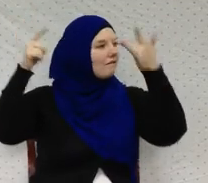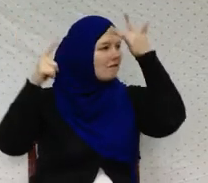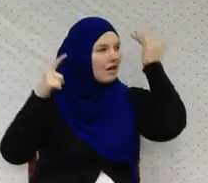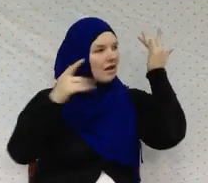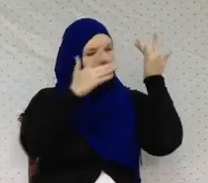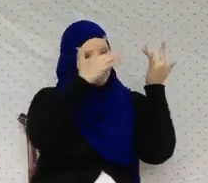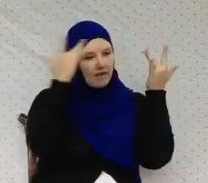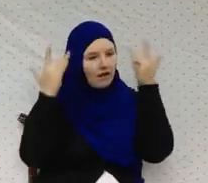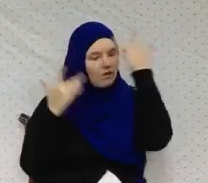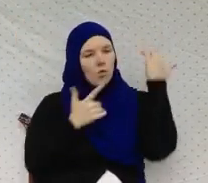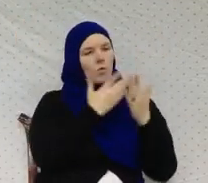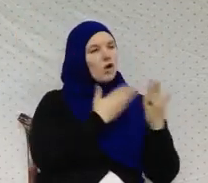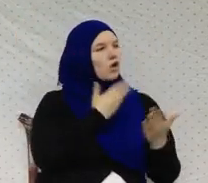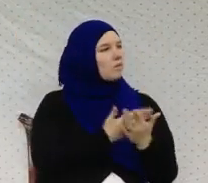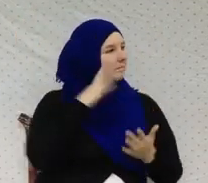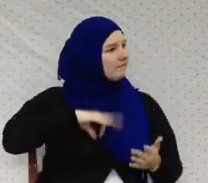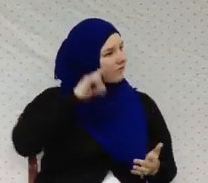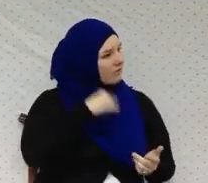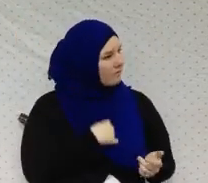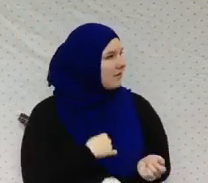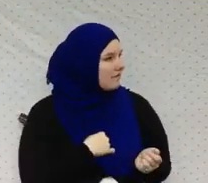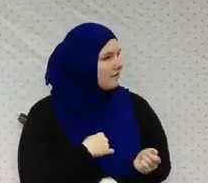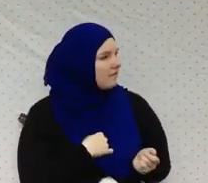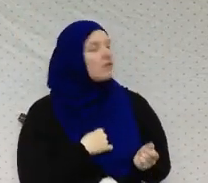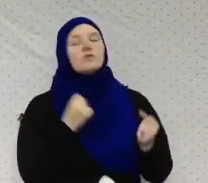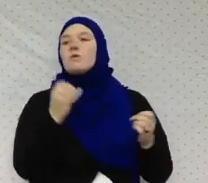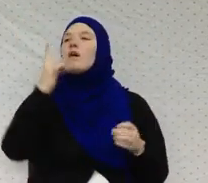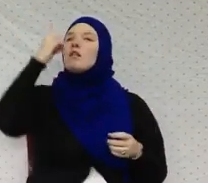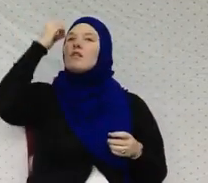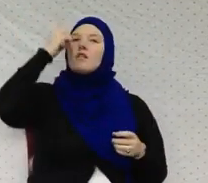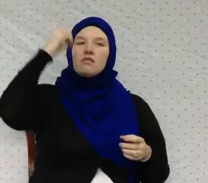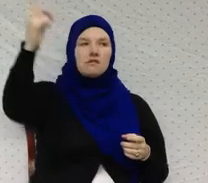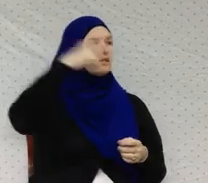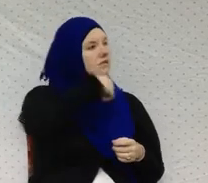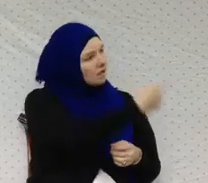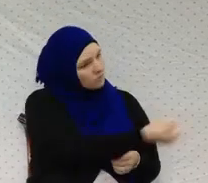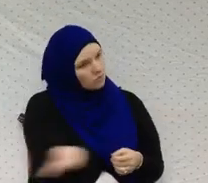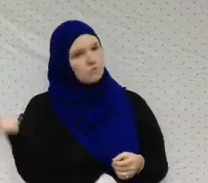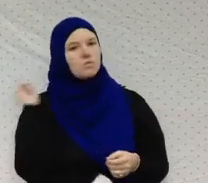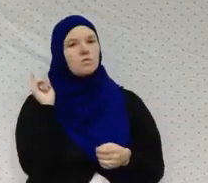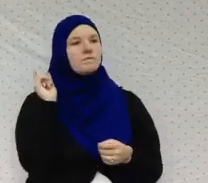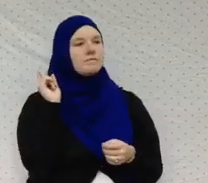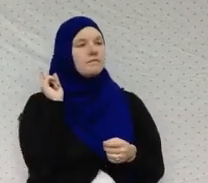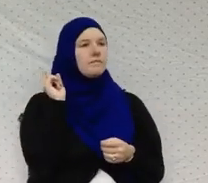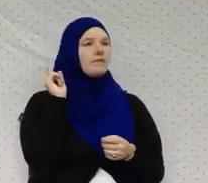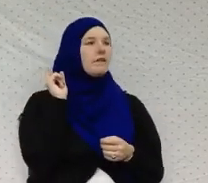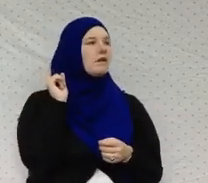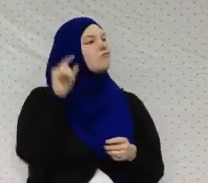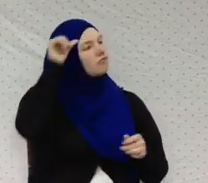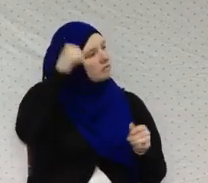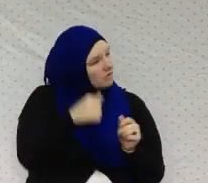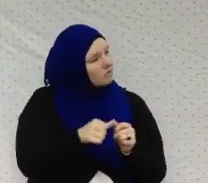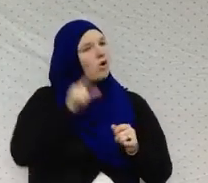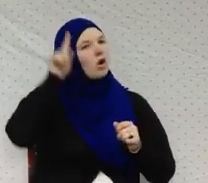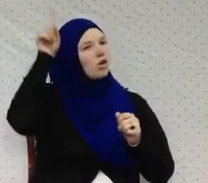will forget your interest, what is good for you. So Allah says, اذكروا الله